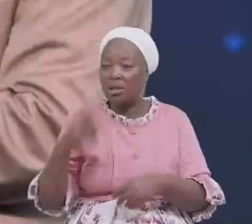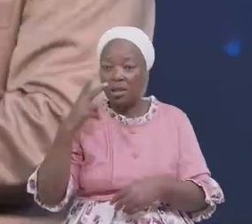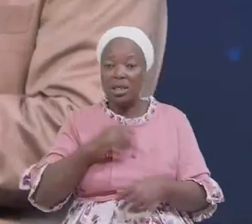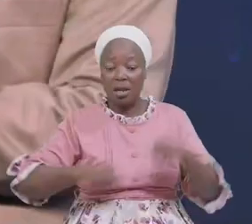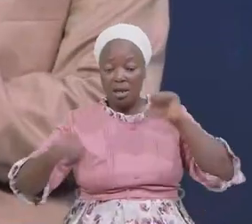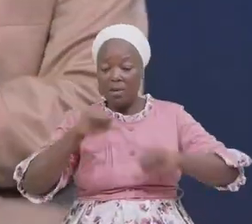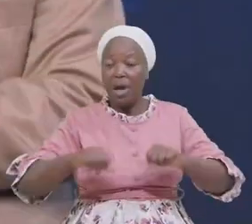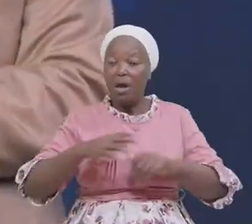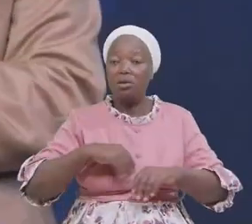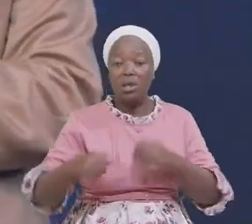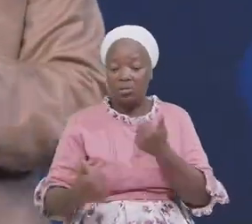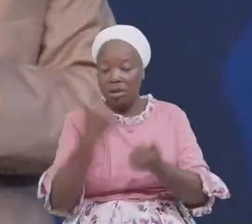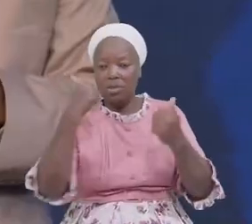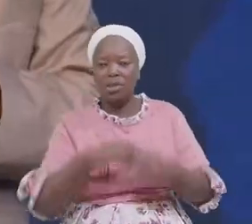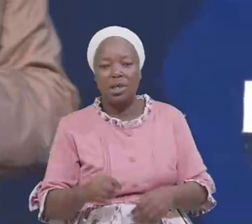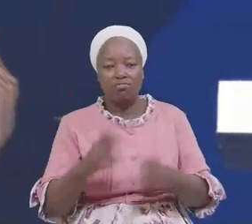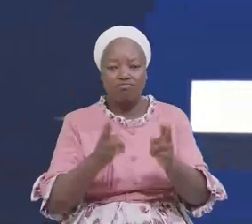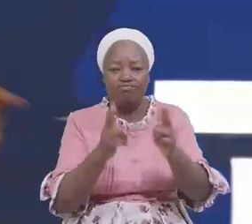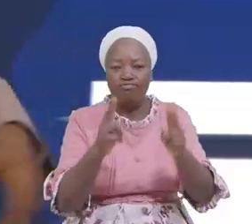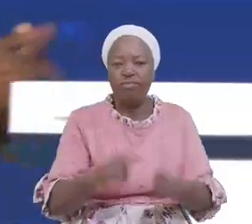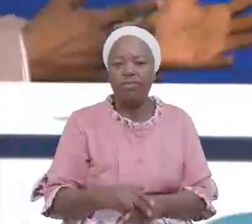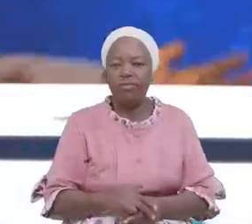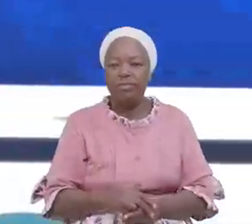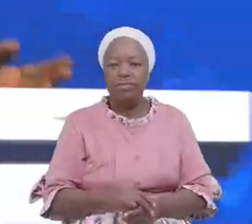Quand ils veulent aller regarder leurs jeux favoris, ils se hâtent.